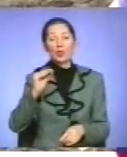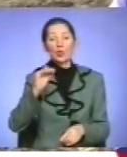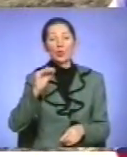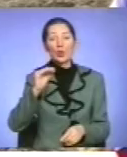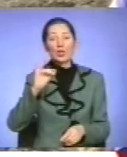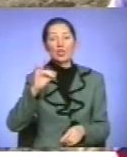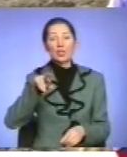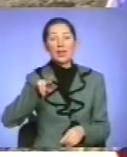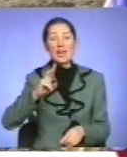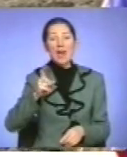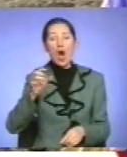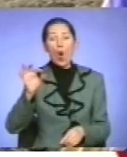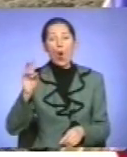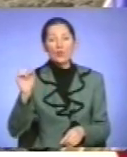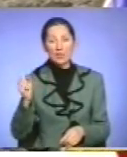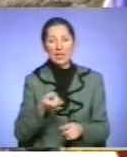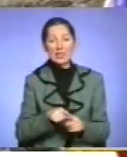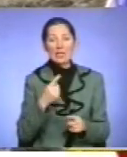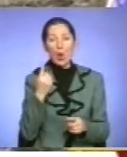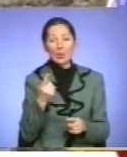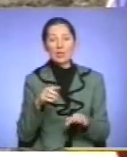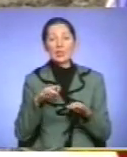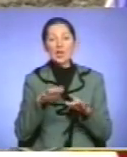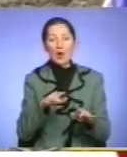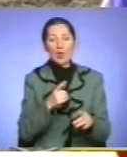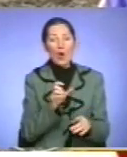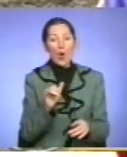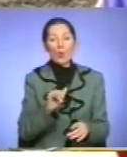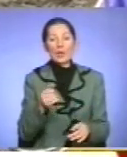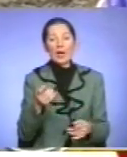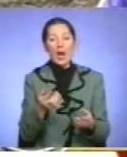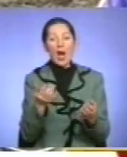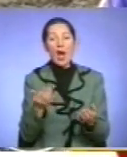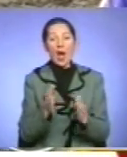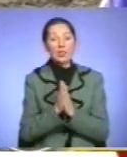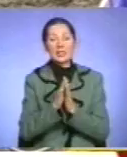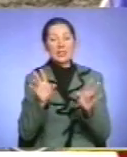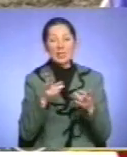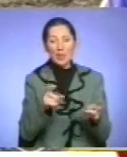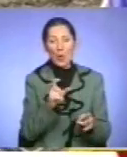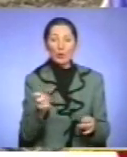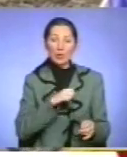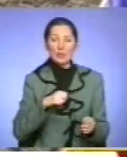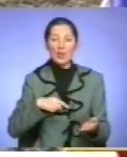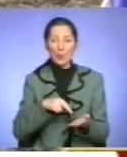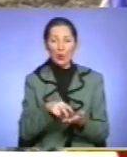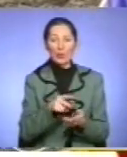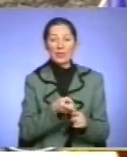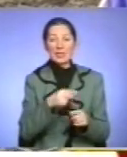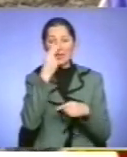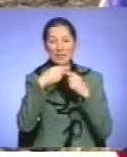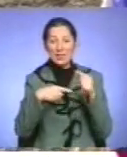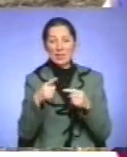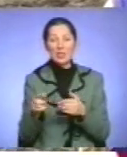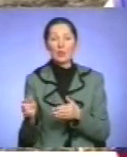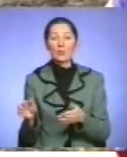з небагатьох тих заходів, куди не треба кликати. Люди самі йдуть. Це традиційно для нашої області наведення порядку під час